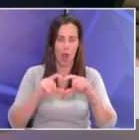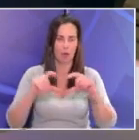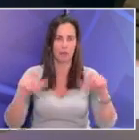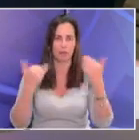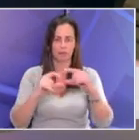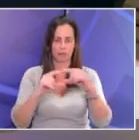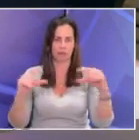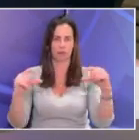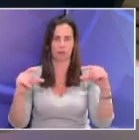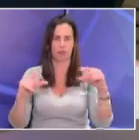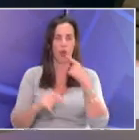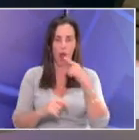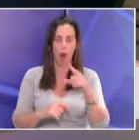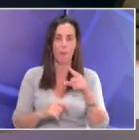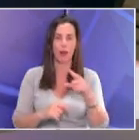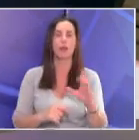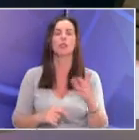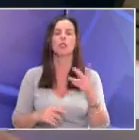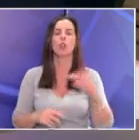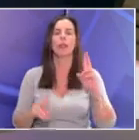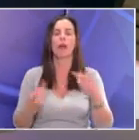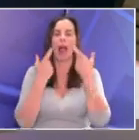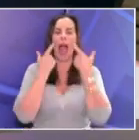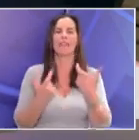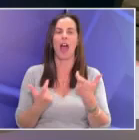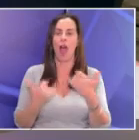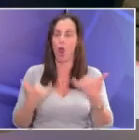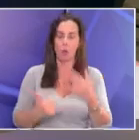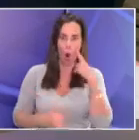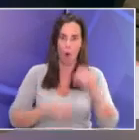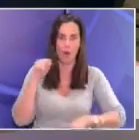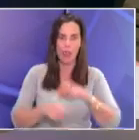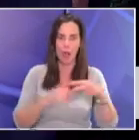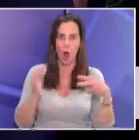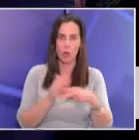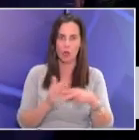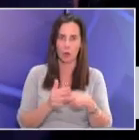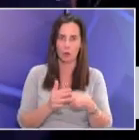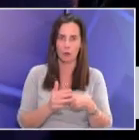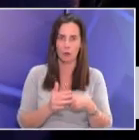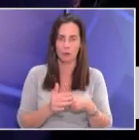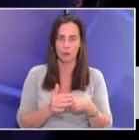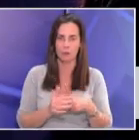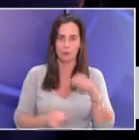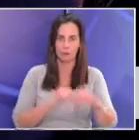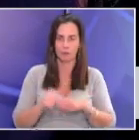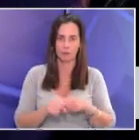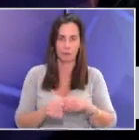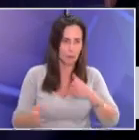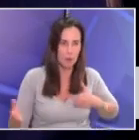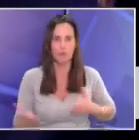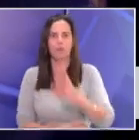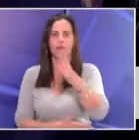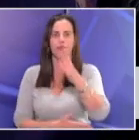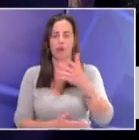לוחית ועם מספר, וזה אומר שזה יקל בעצם על האכיפה. כי היום כשאתה רואה אופניים, רוכב אופניים חוצה